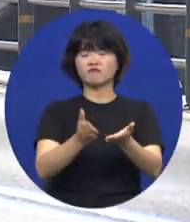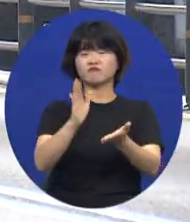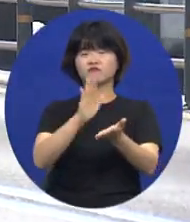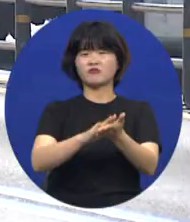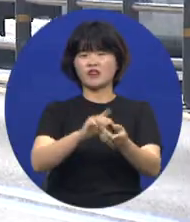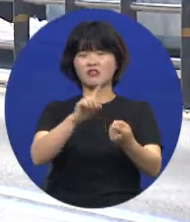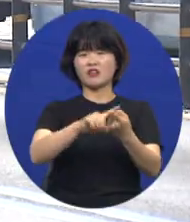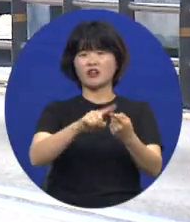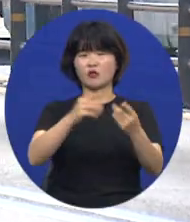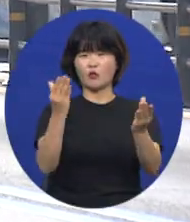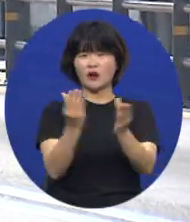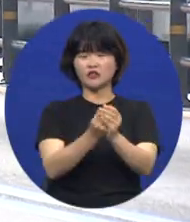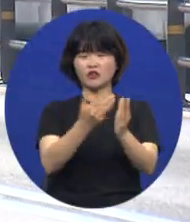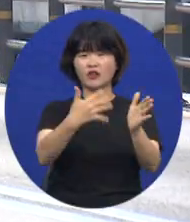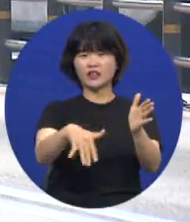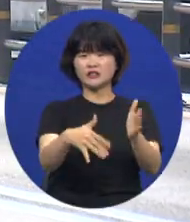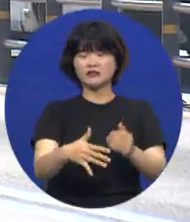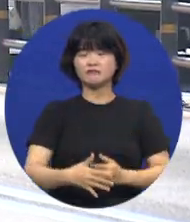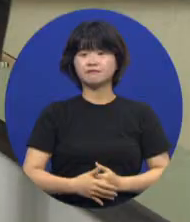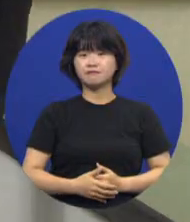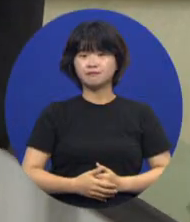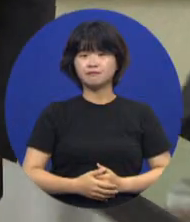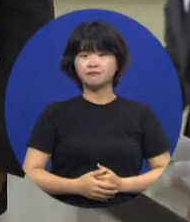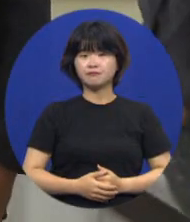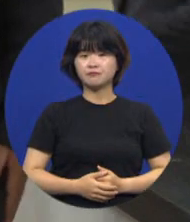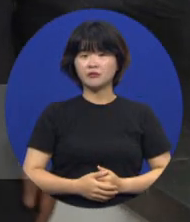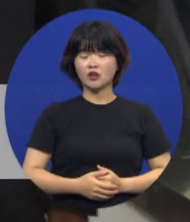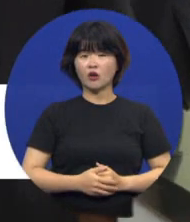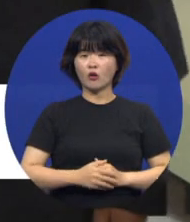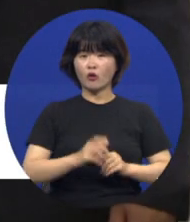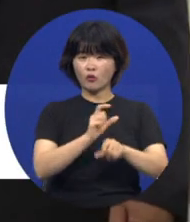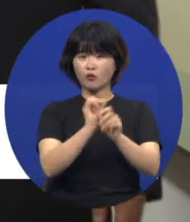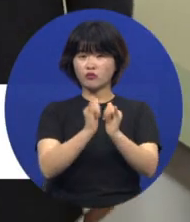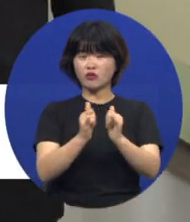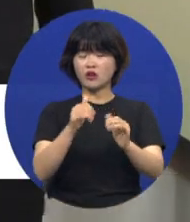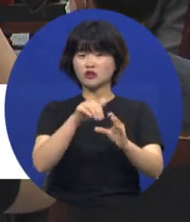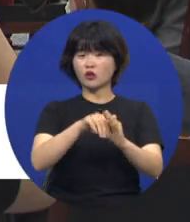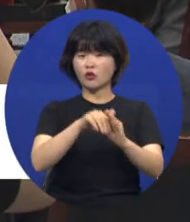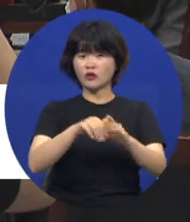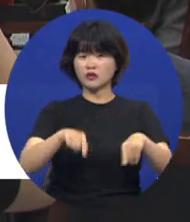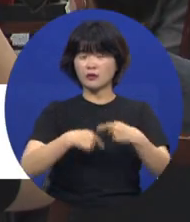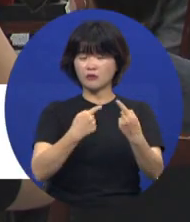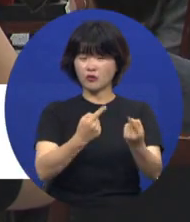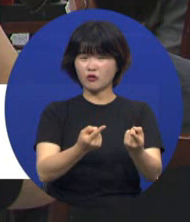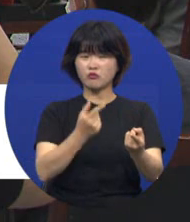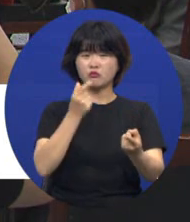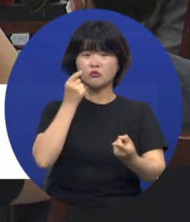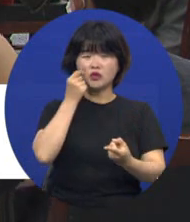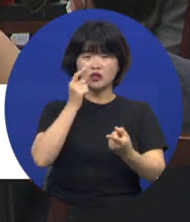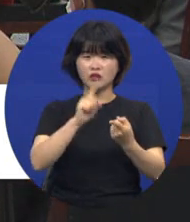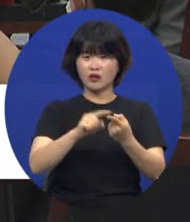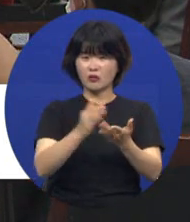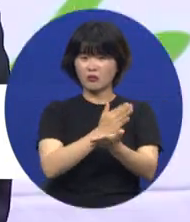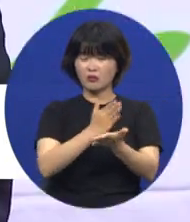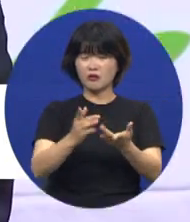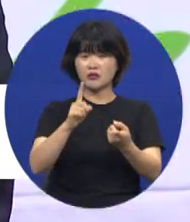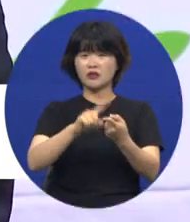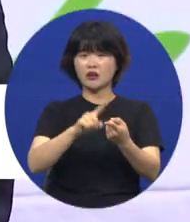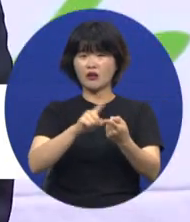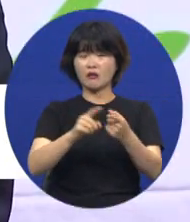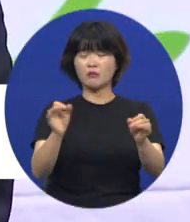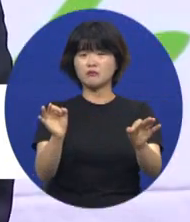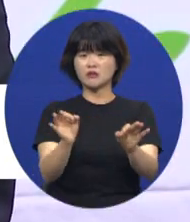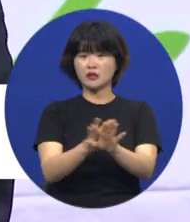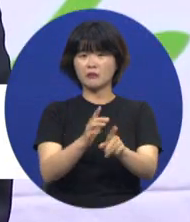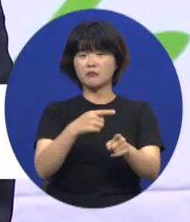개편도 아직은 미완성입니다. 공무원을 선거에 동원하는 줄 세우기와 편가르기 관행은